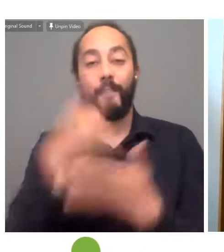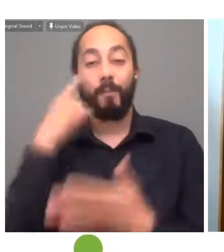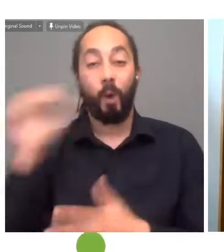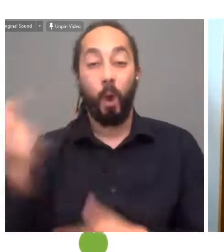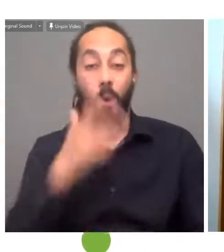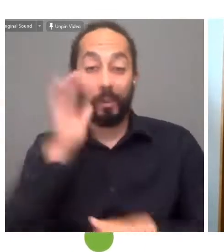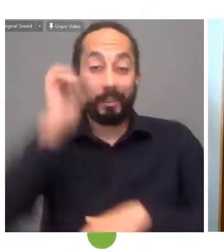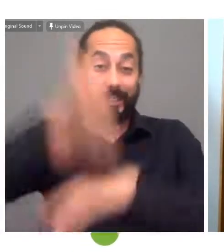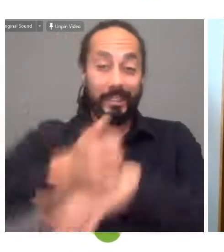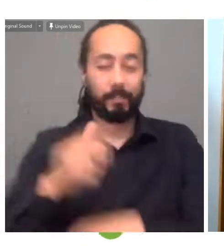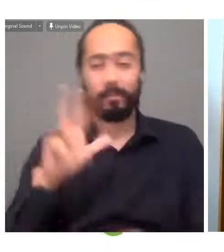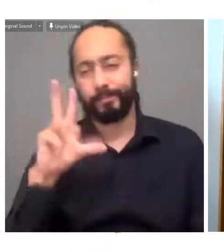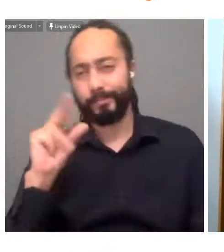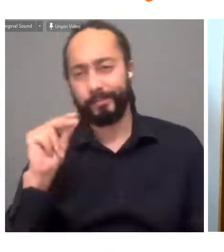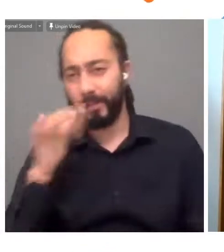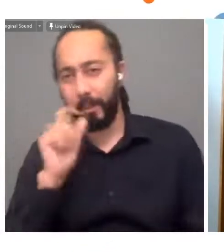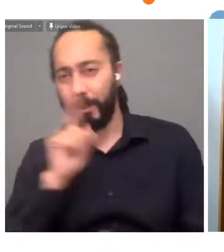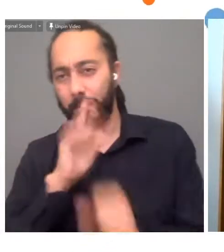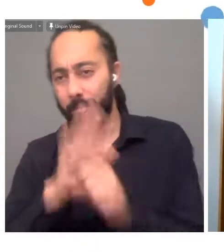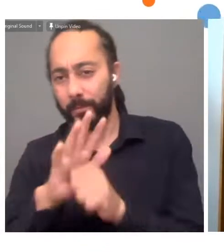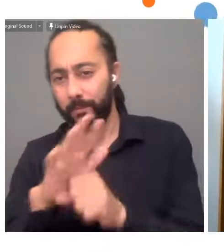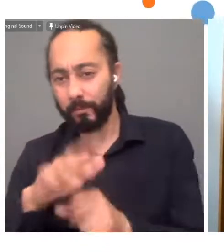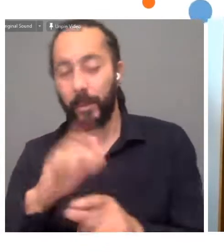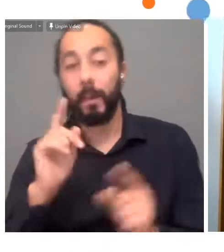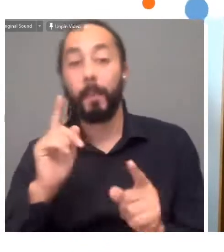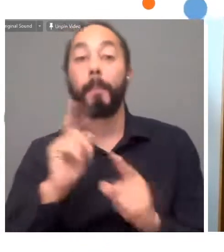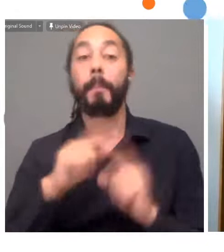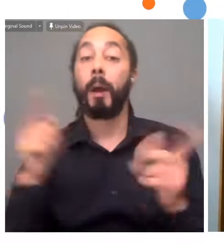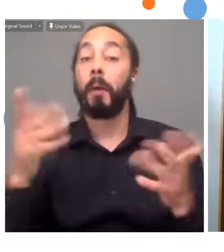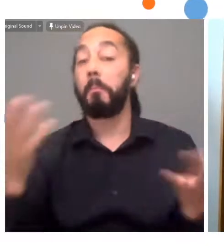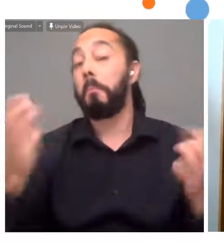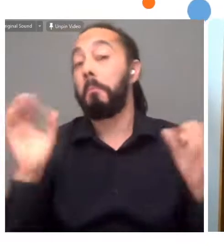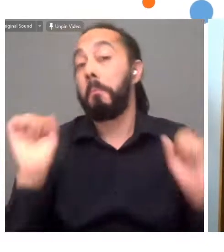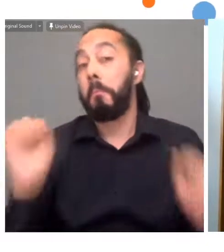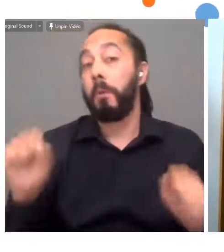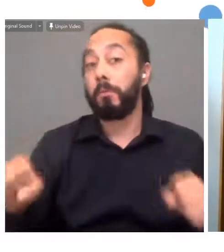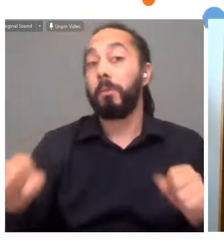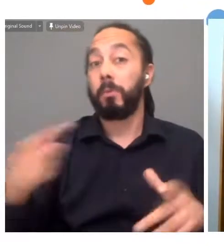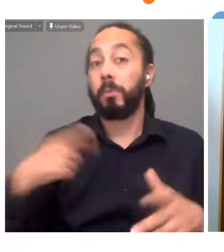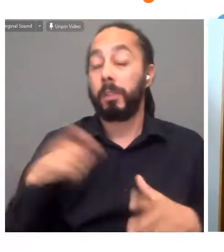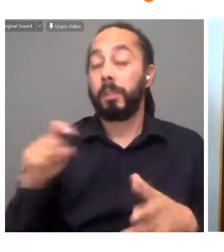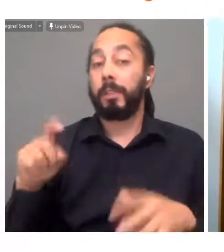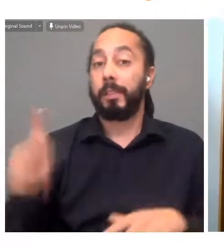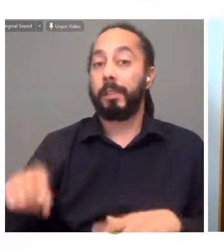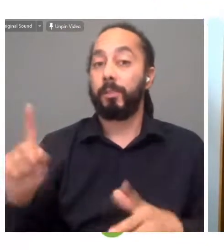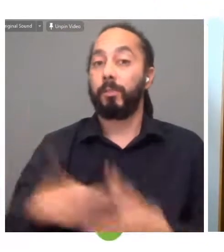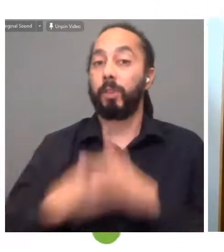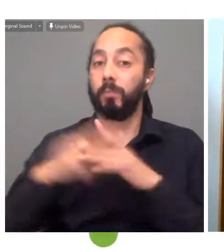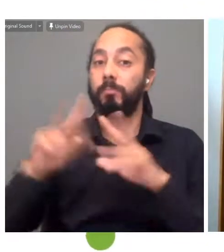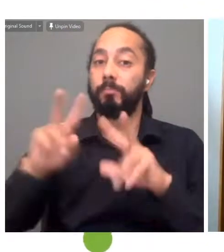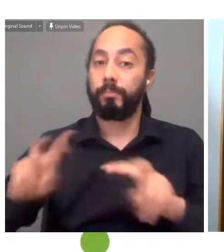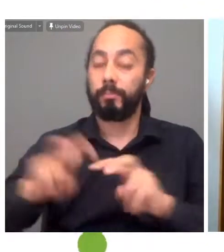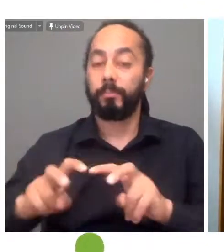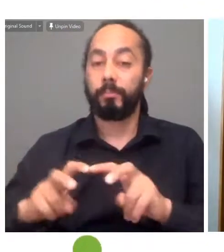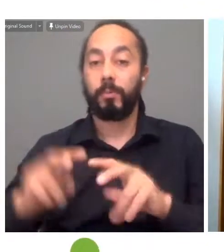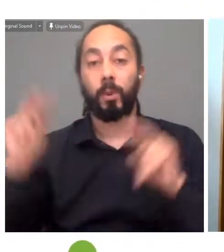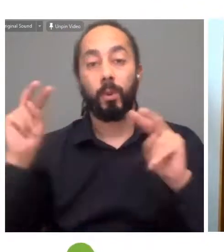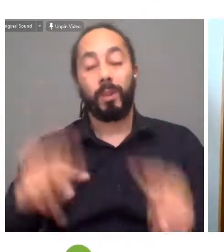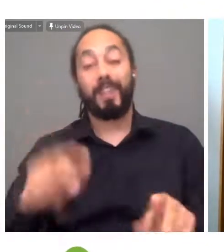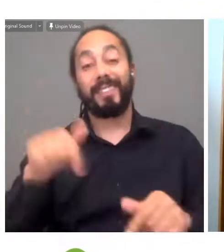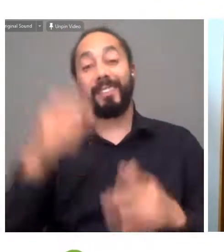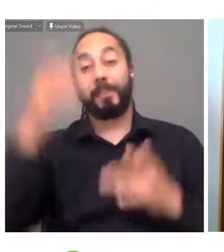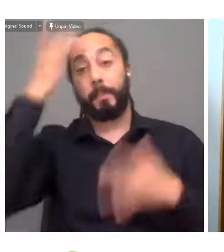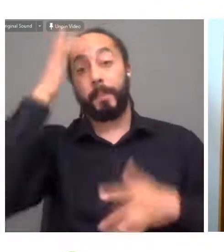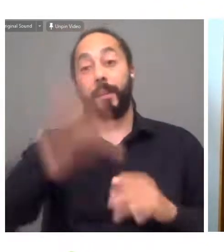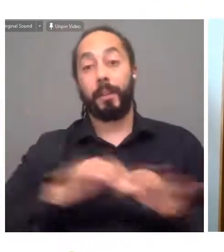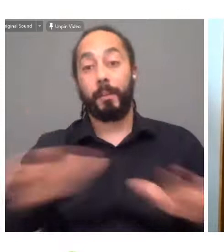mieux sur de meilleures bases. Et c'est vrai notamment au niveau des programmes sociaux. Alors, il y a beaucoup d'appétit de notre